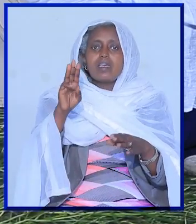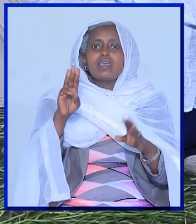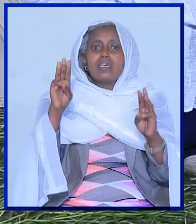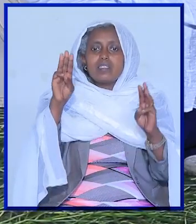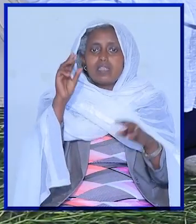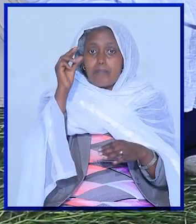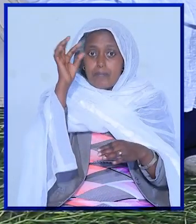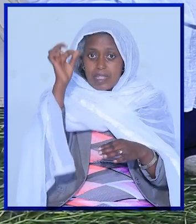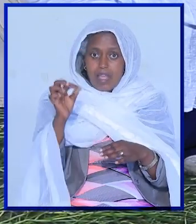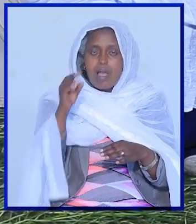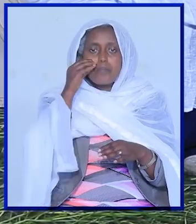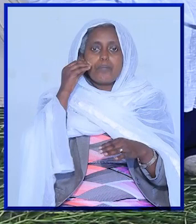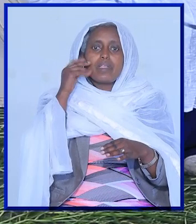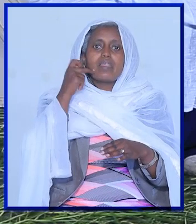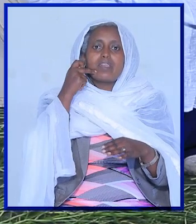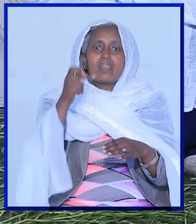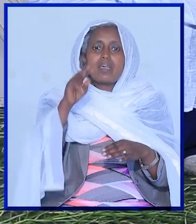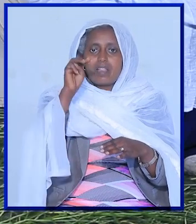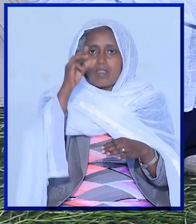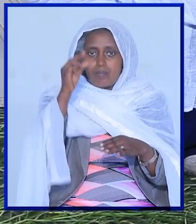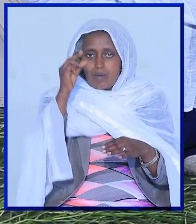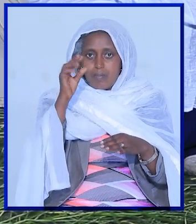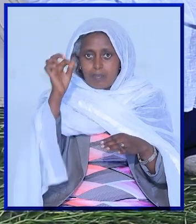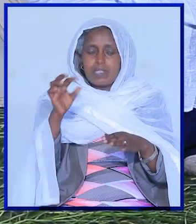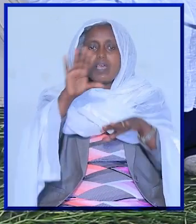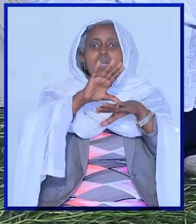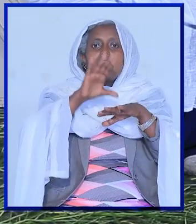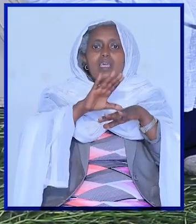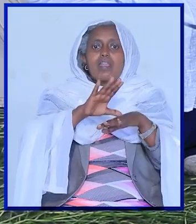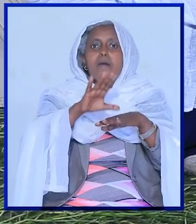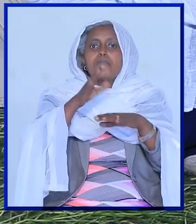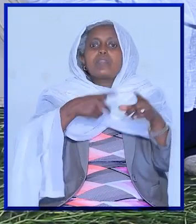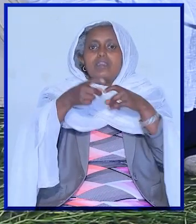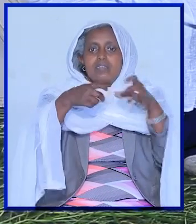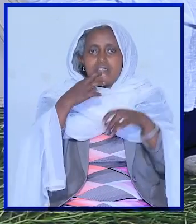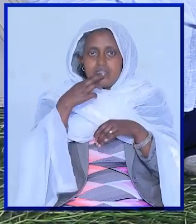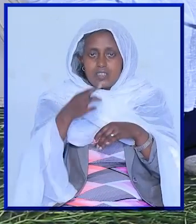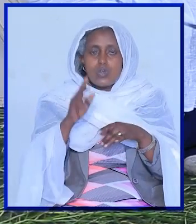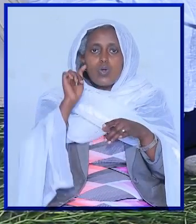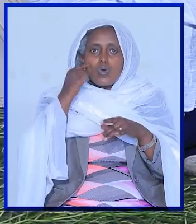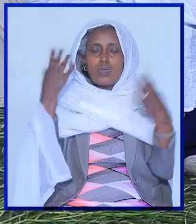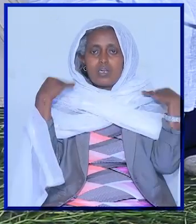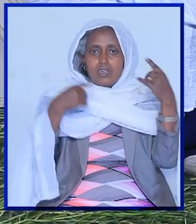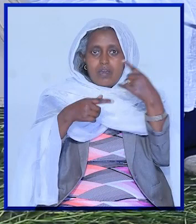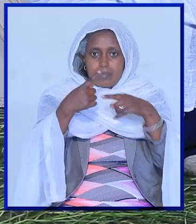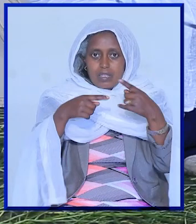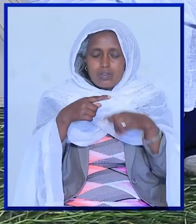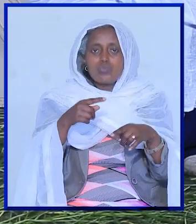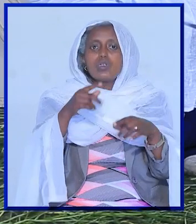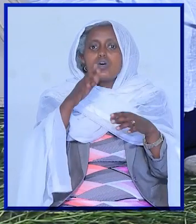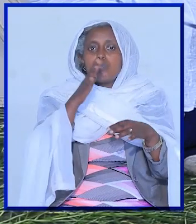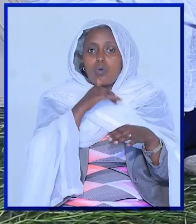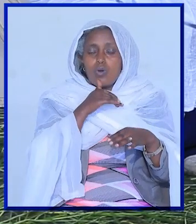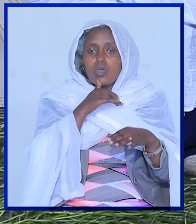ደናግር ጠባባት ገዳም እመምኔት ናቸው። እንኳን ደህና መጣችሁ እንግዶቼ። እማሆይ ሁለት ሰንበት ክፍሌ